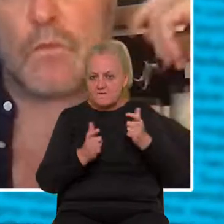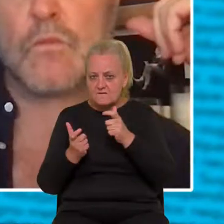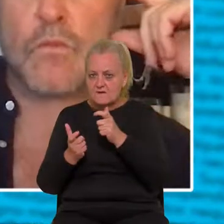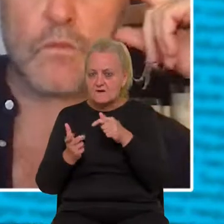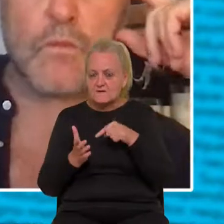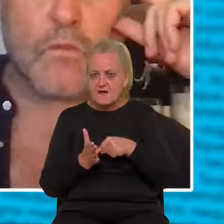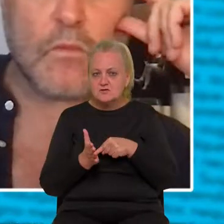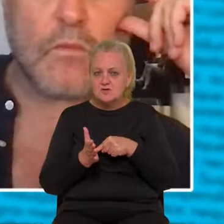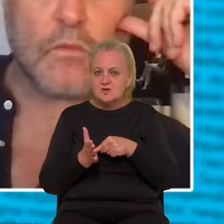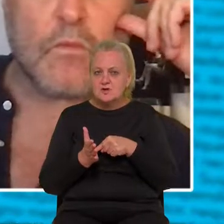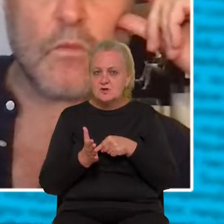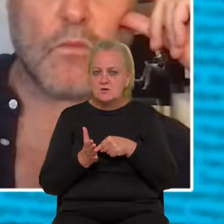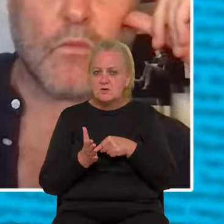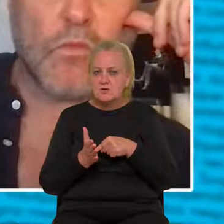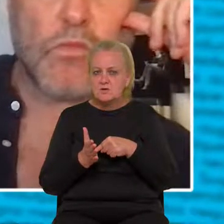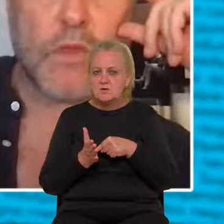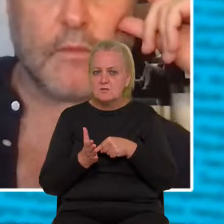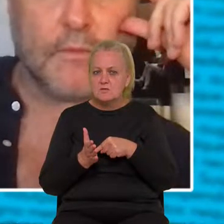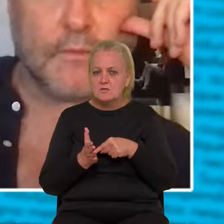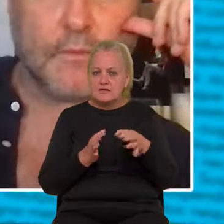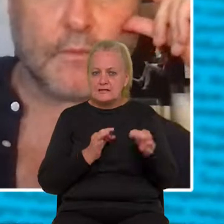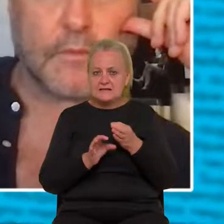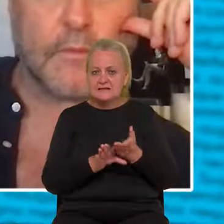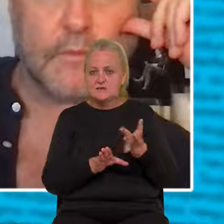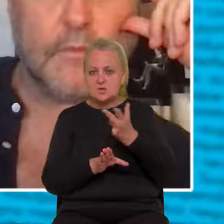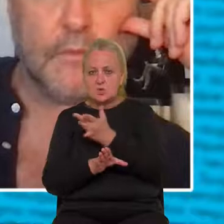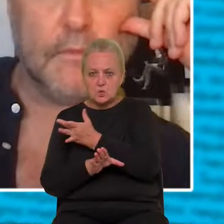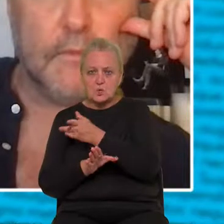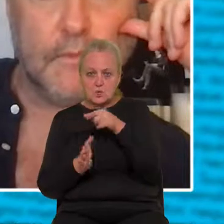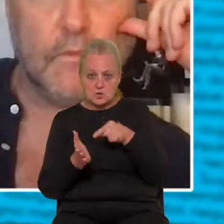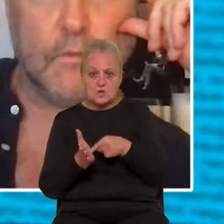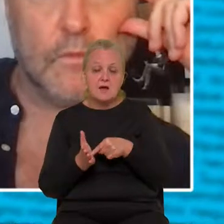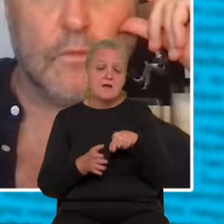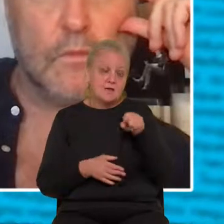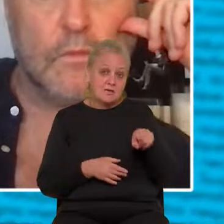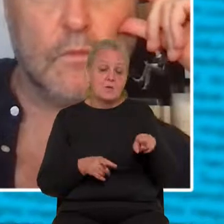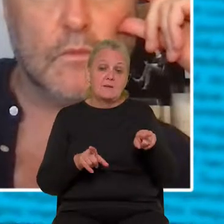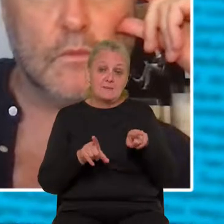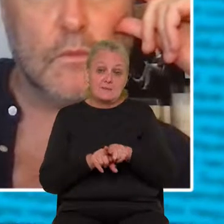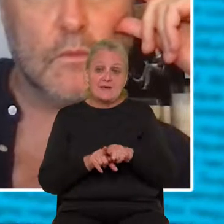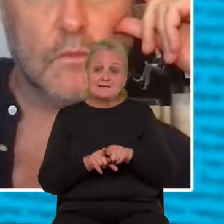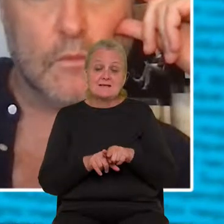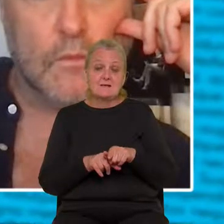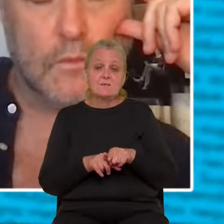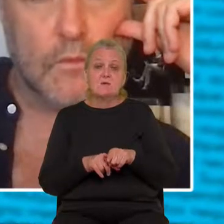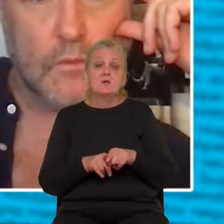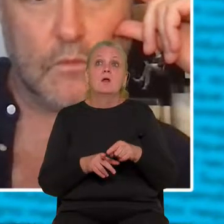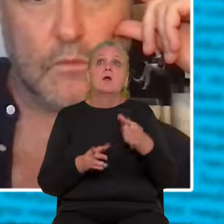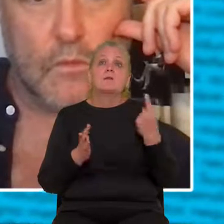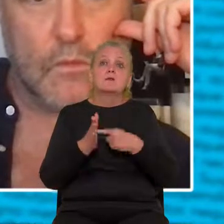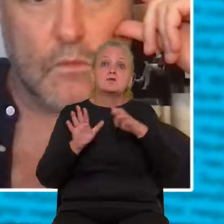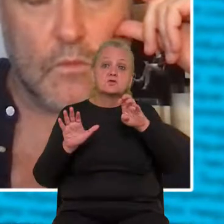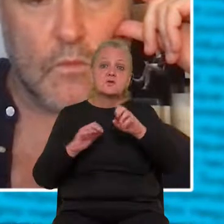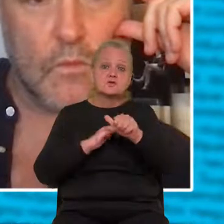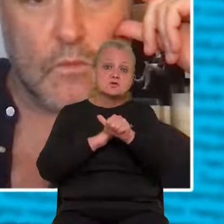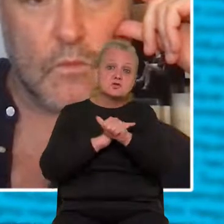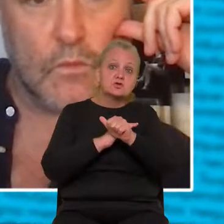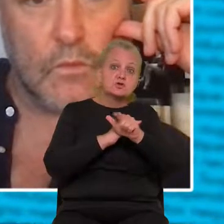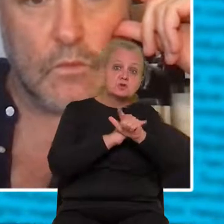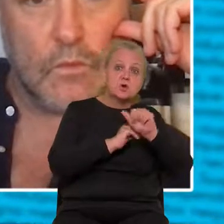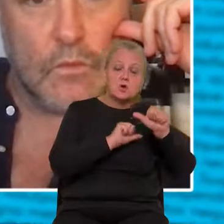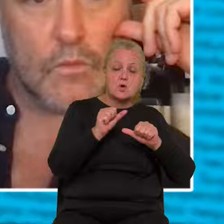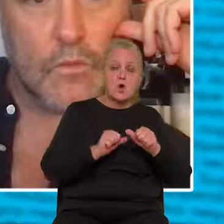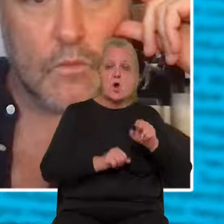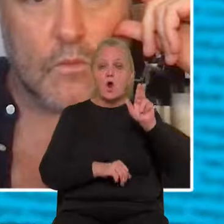co się działo w historii, która przecież też nikt nie obiecywał w latach 60., 70.,